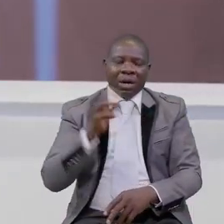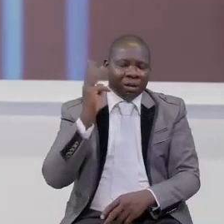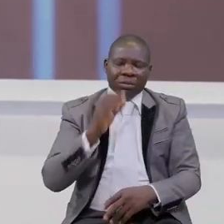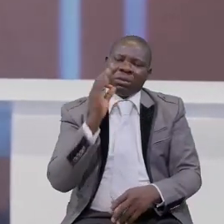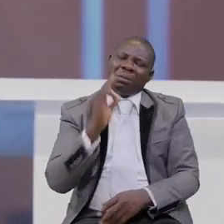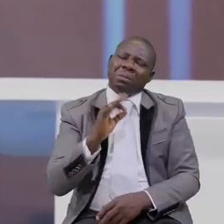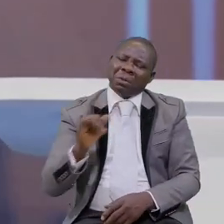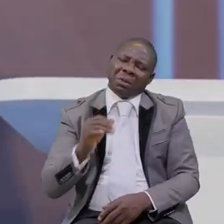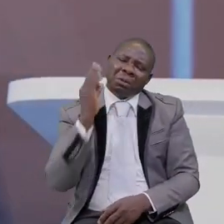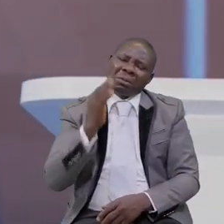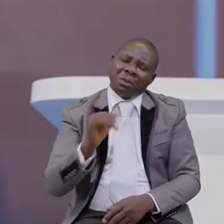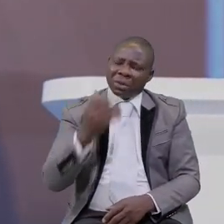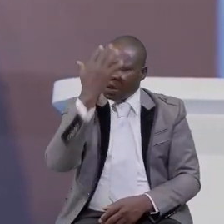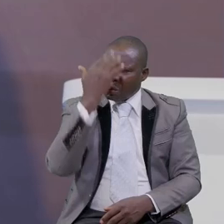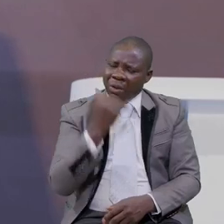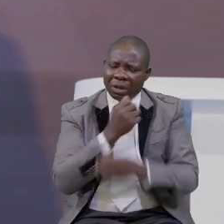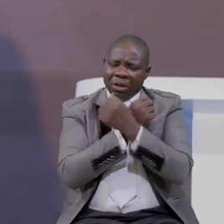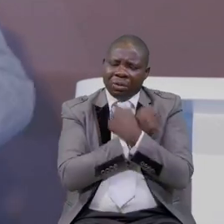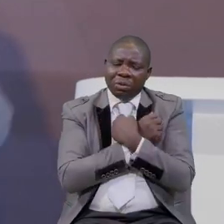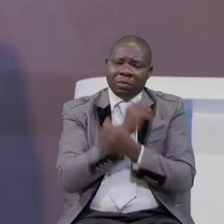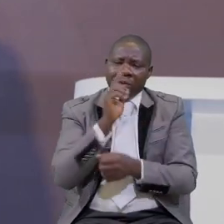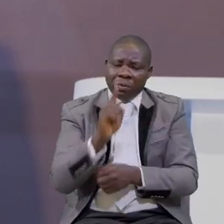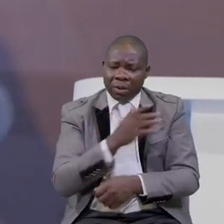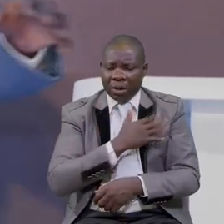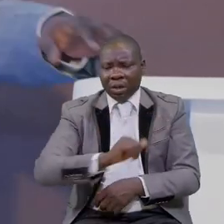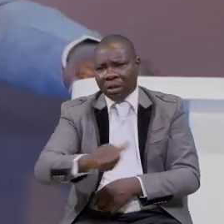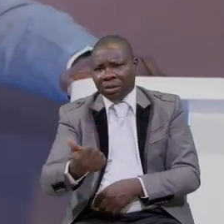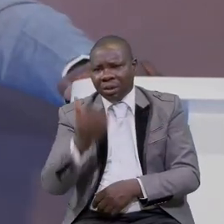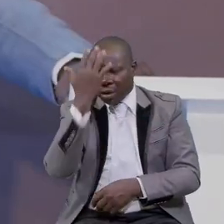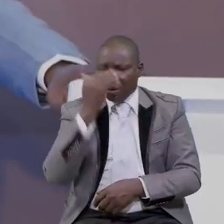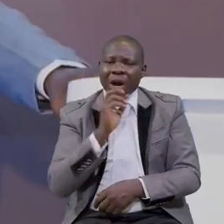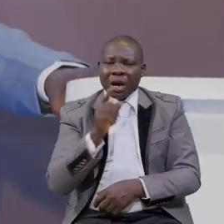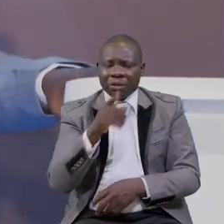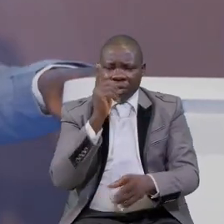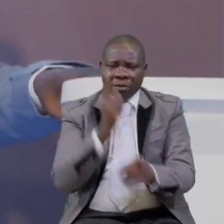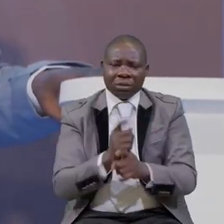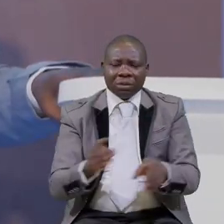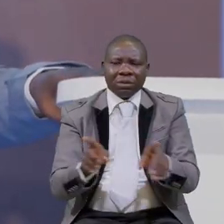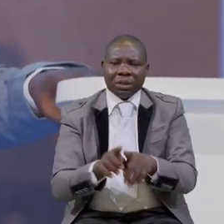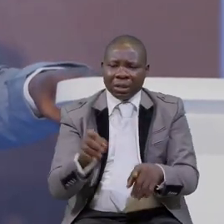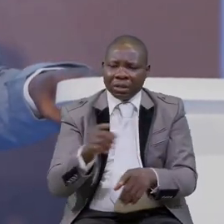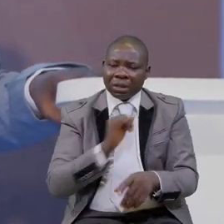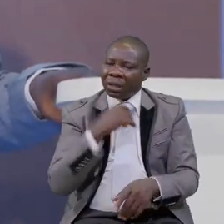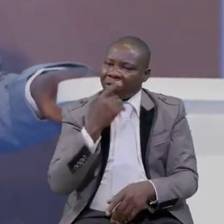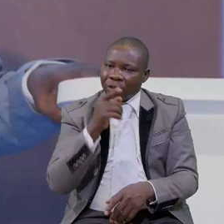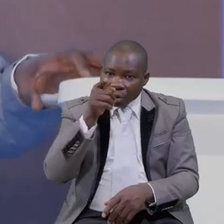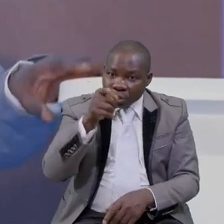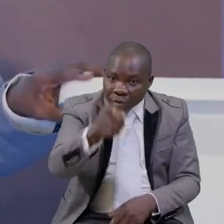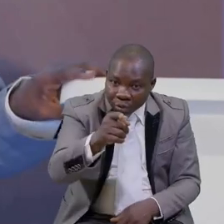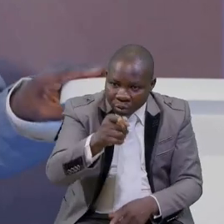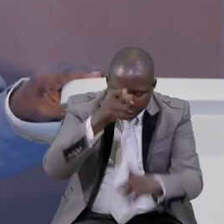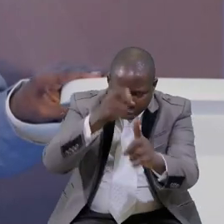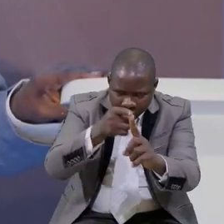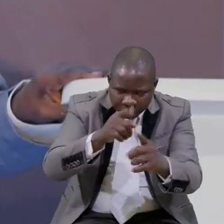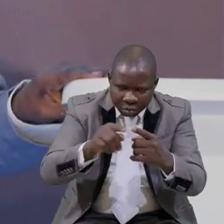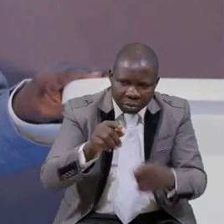ah, pourquoi aimez-vous les uns les autres? Pourquoi est-ce que vous êtes comme ça? J'ai dit, toi, j'ai doigté au